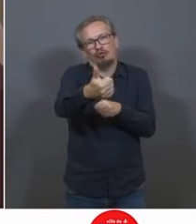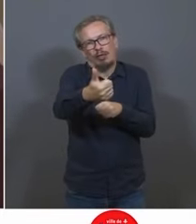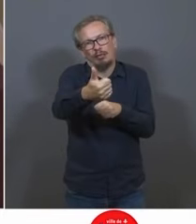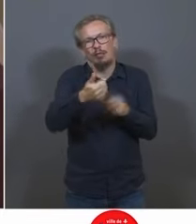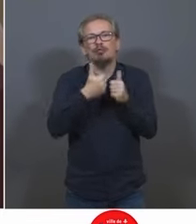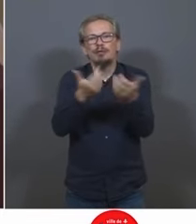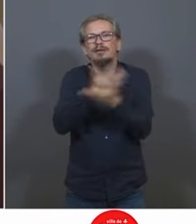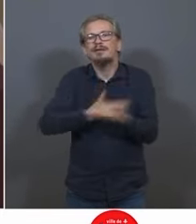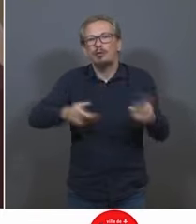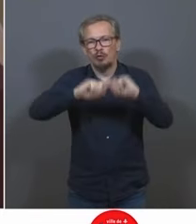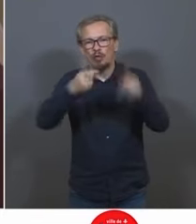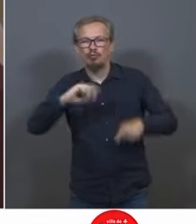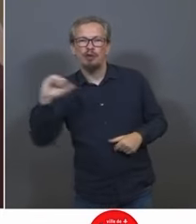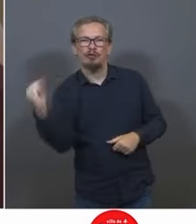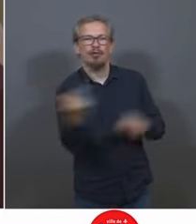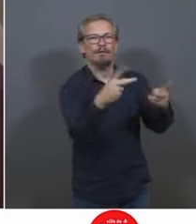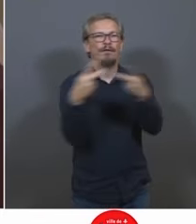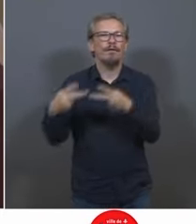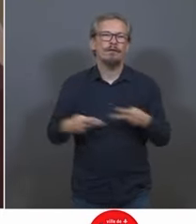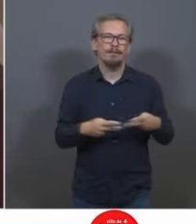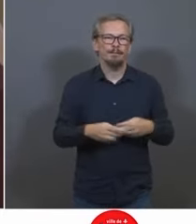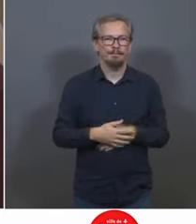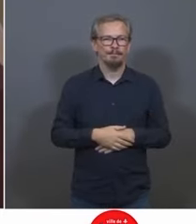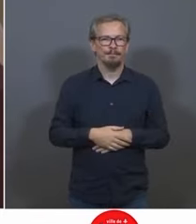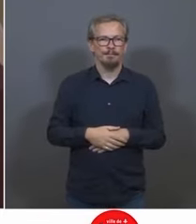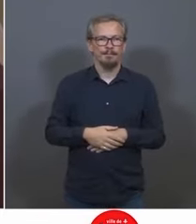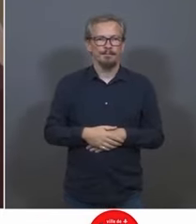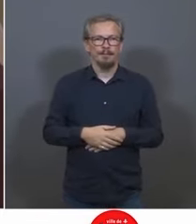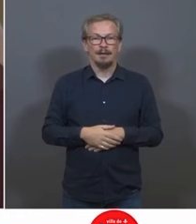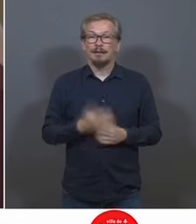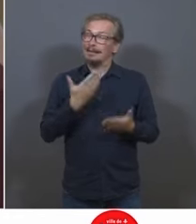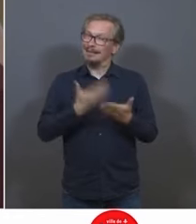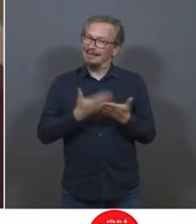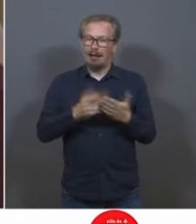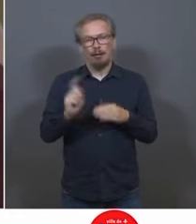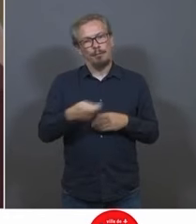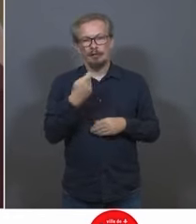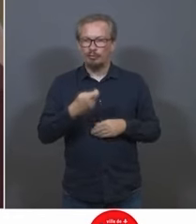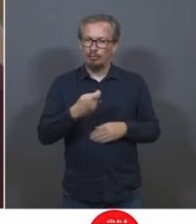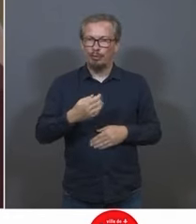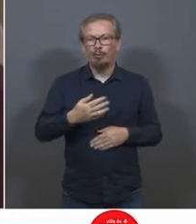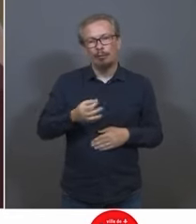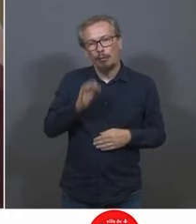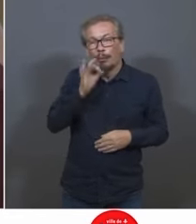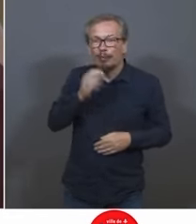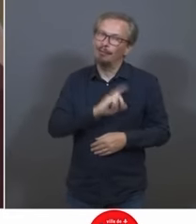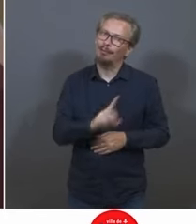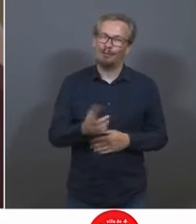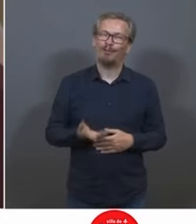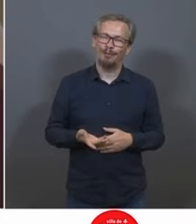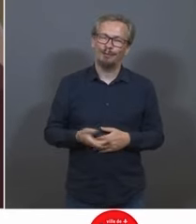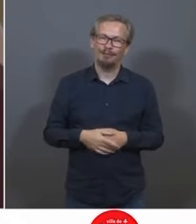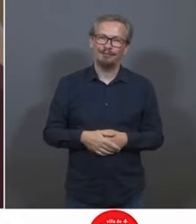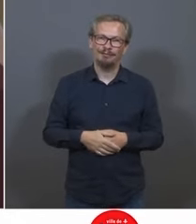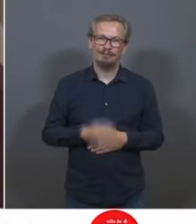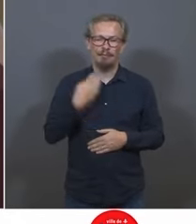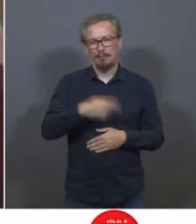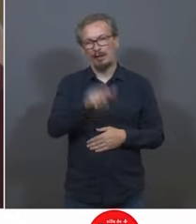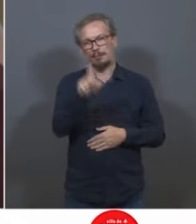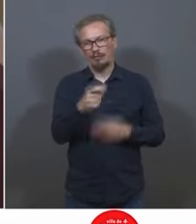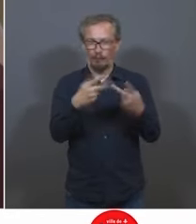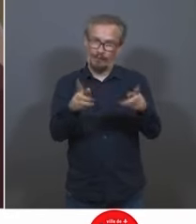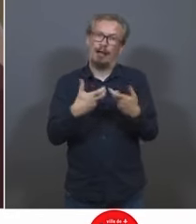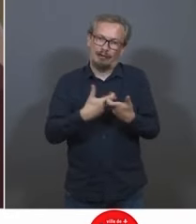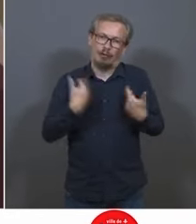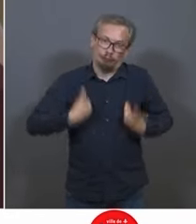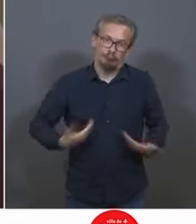les situations budgétaires des communes. C'est évidemment une charge non négligeable, singulièrement pour celles qui, comme la